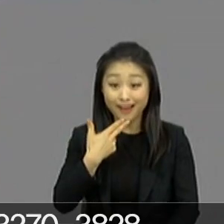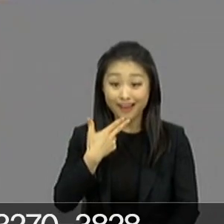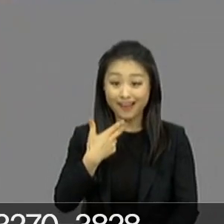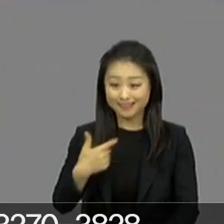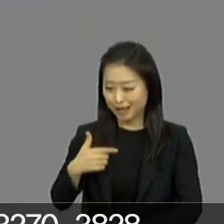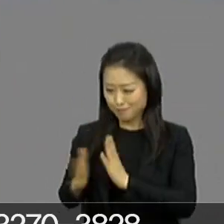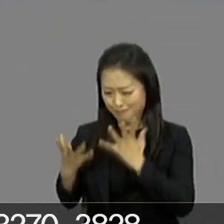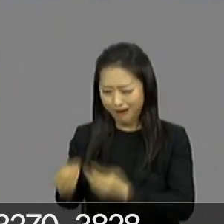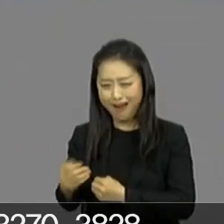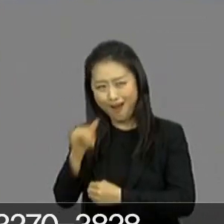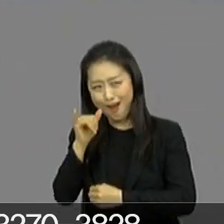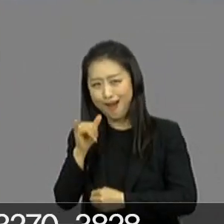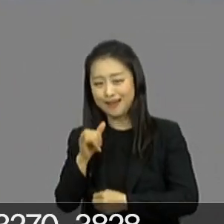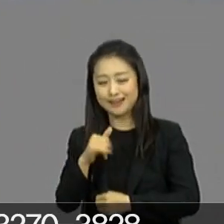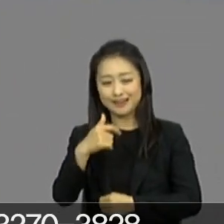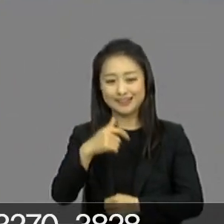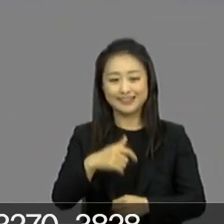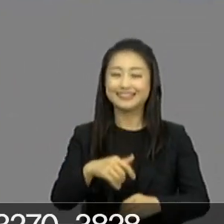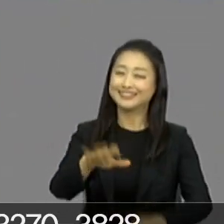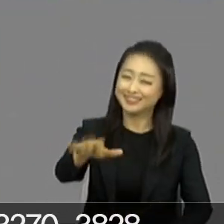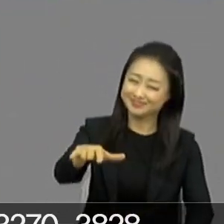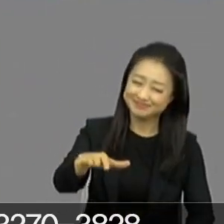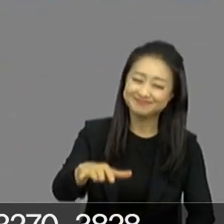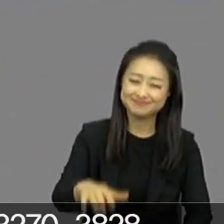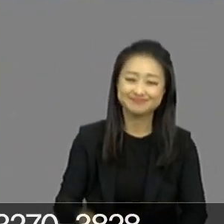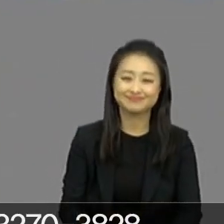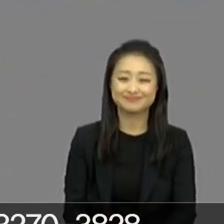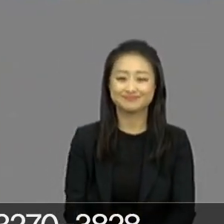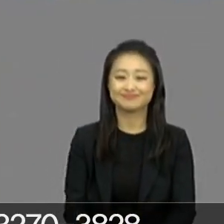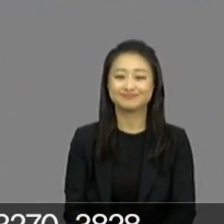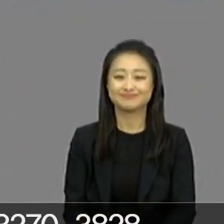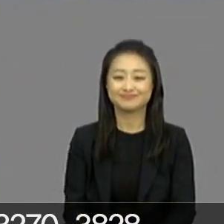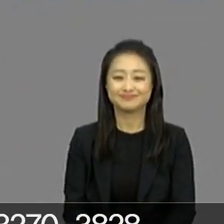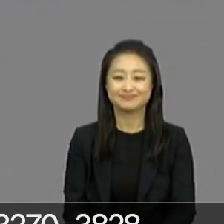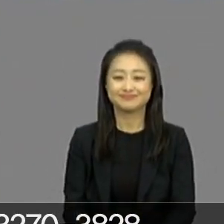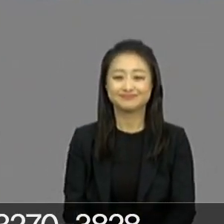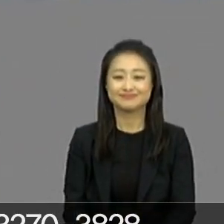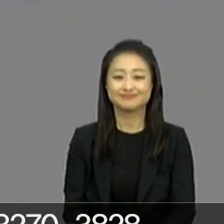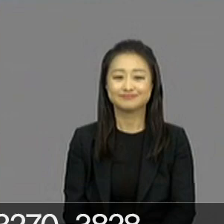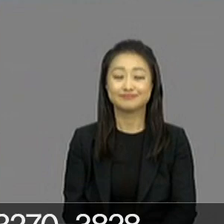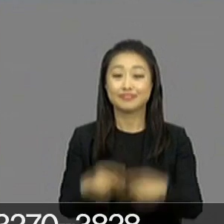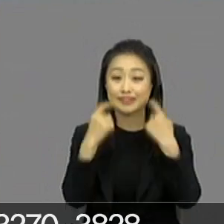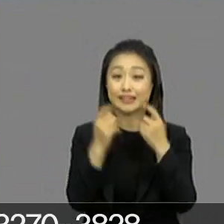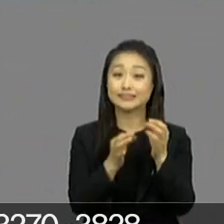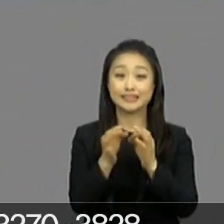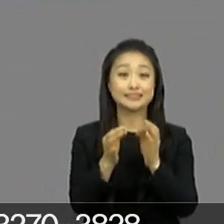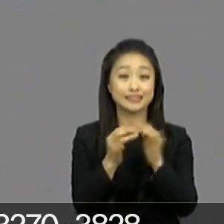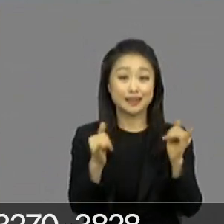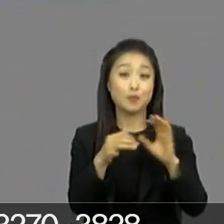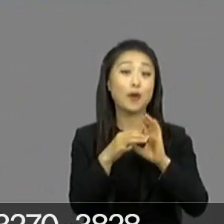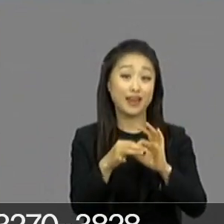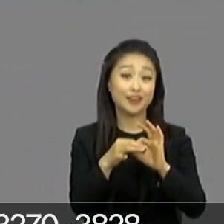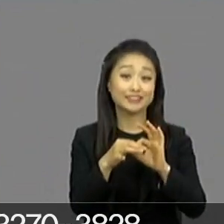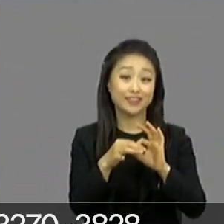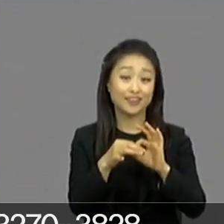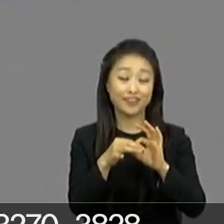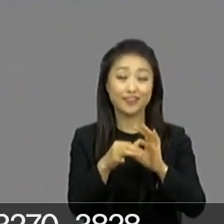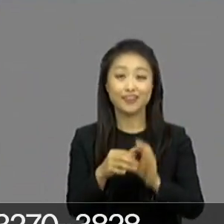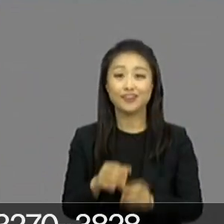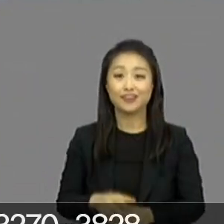이쪽이 저한테 저는 죄를 해주십시오 아니야 이제 수상 공임 관련해서 근본적인